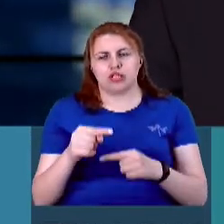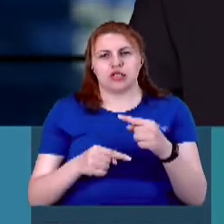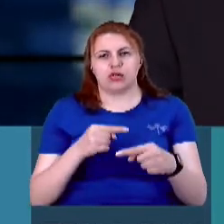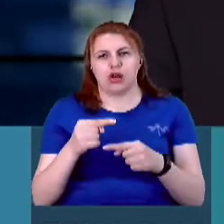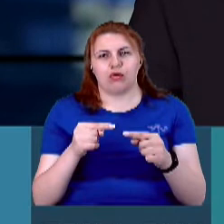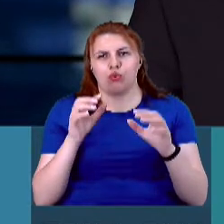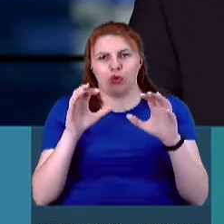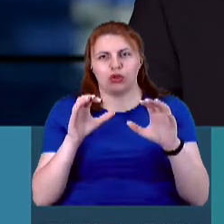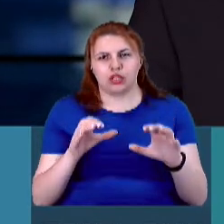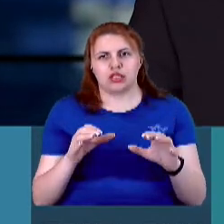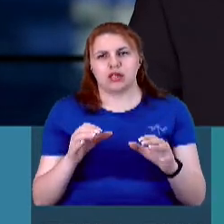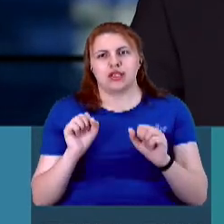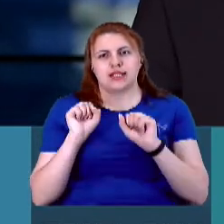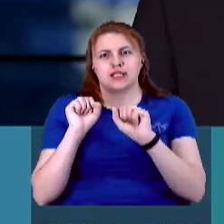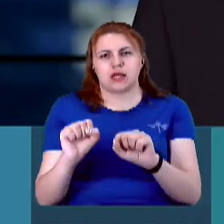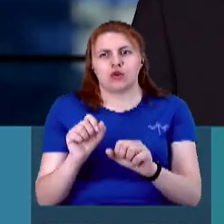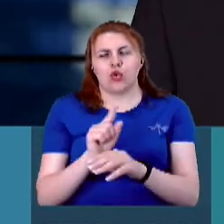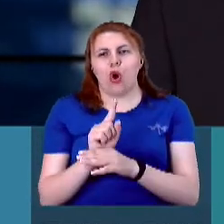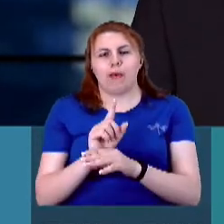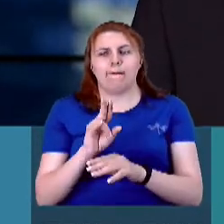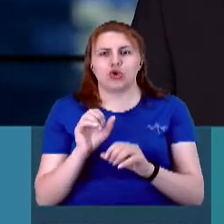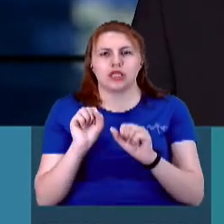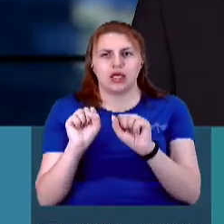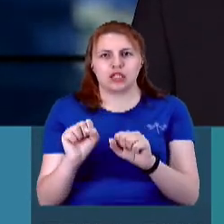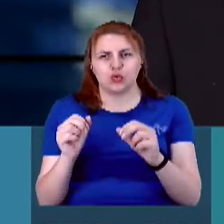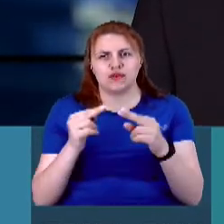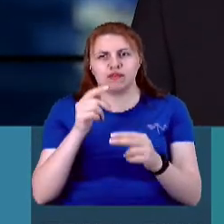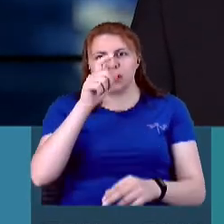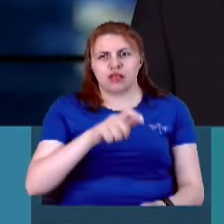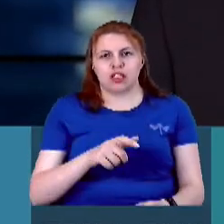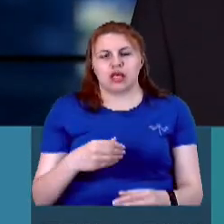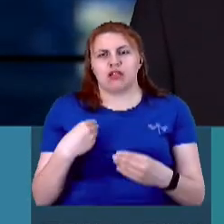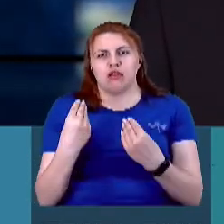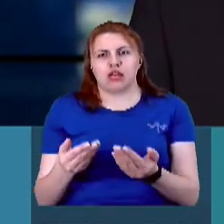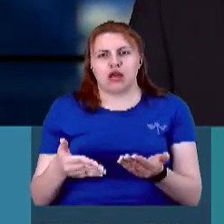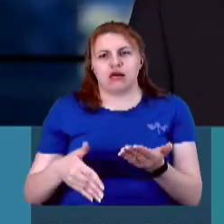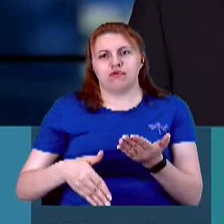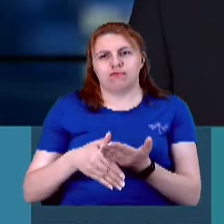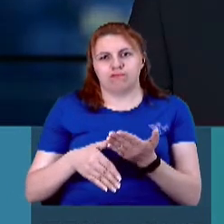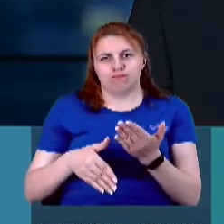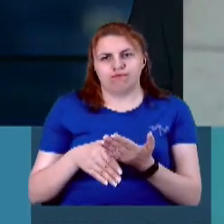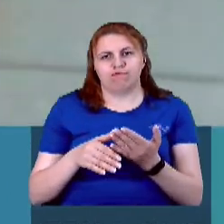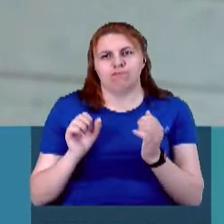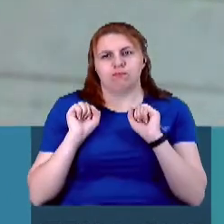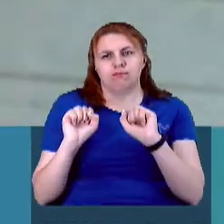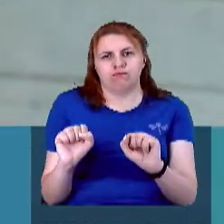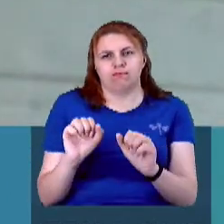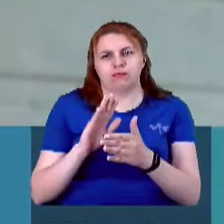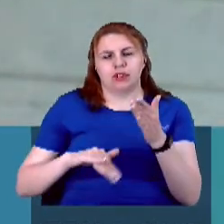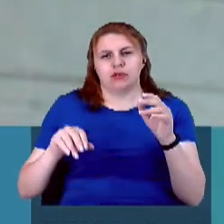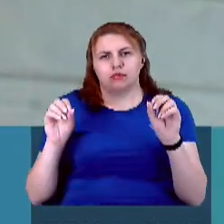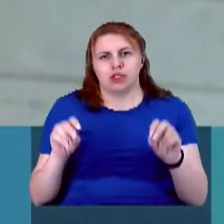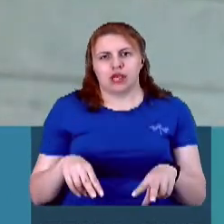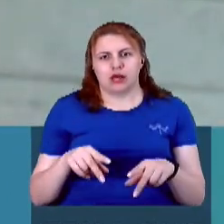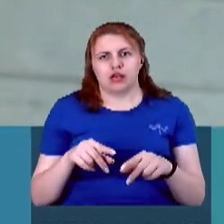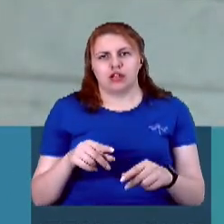свідків, норма по захисту свідків, це і надання заходів безпеки у рамках кримінальних проваджень, де вони